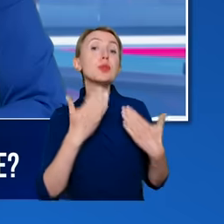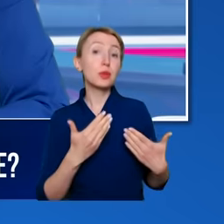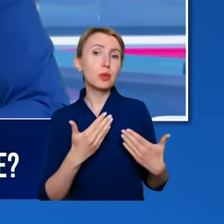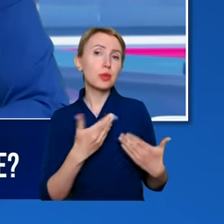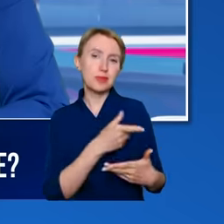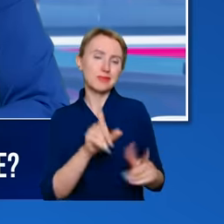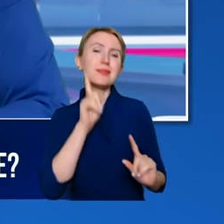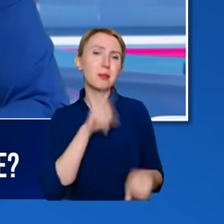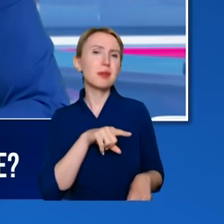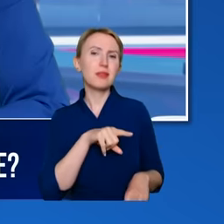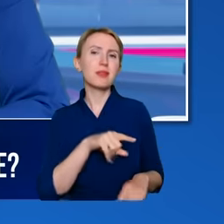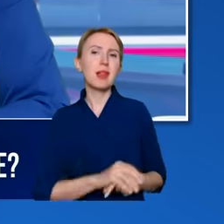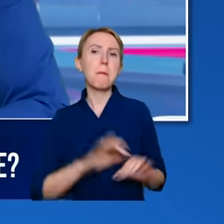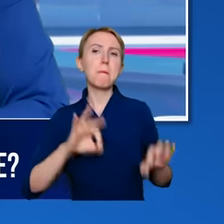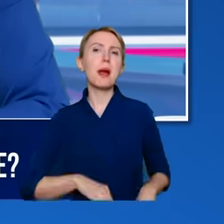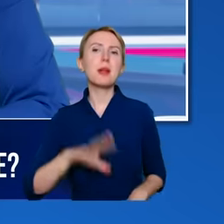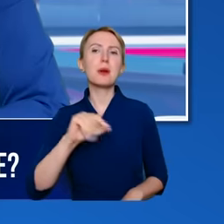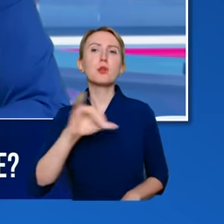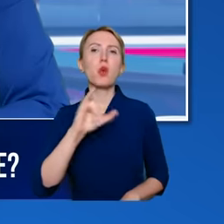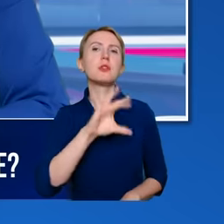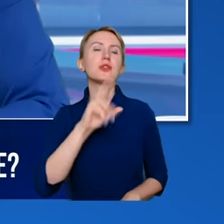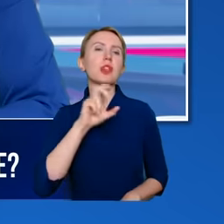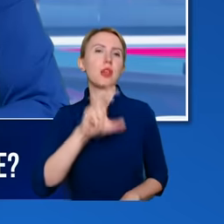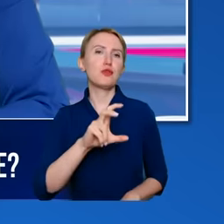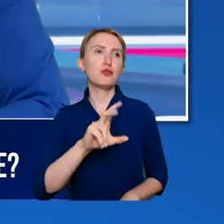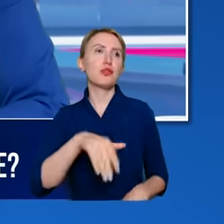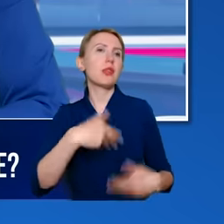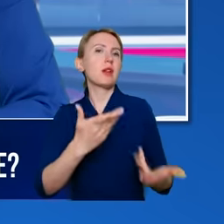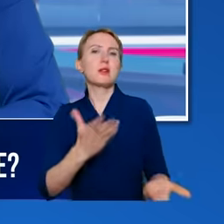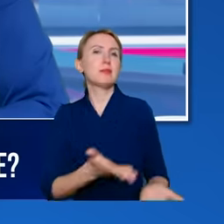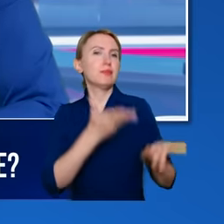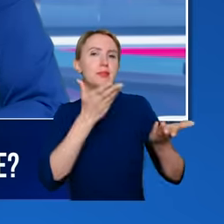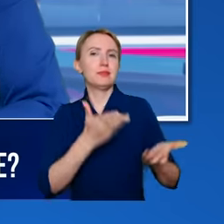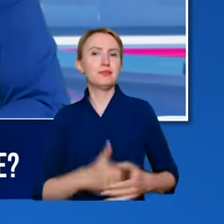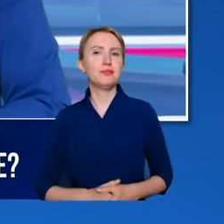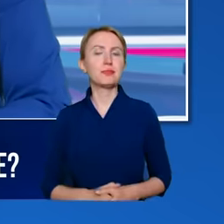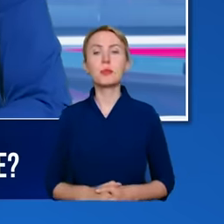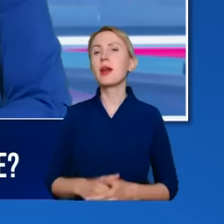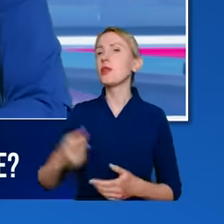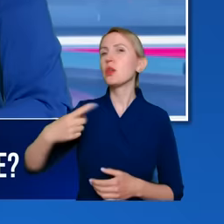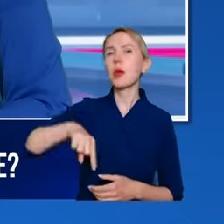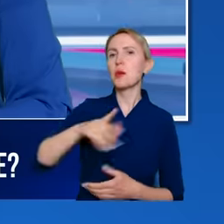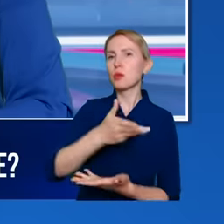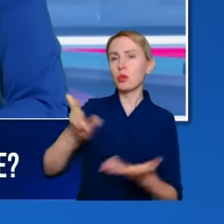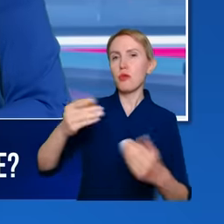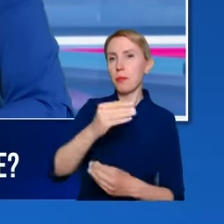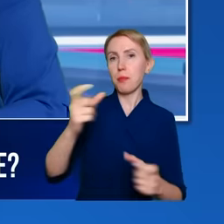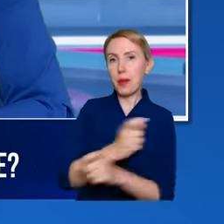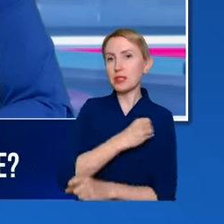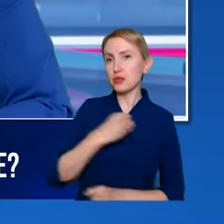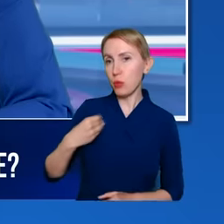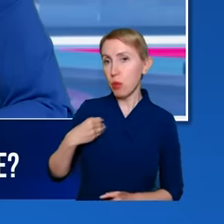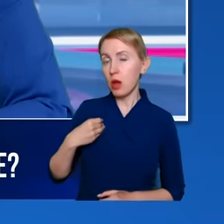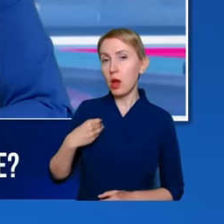rzeczywiście panu Bartłomiejowi Sienkiewiczowi dajecie te zasługi, także dziękuję. Nie, to nie my, to państwo polskie, bo te